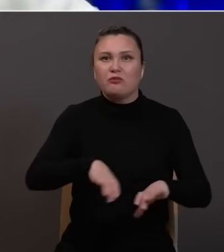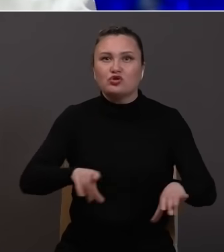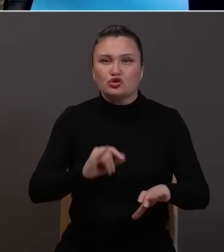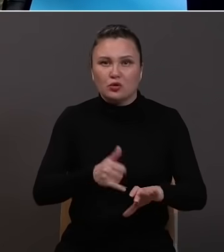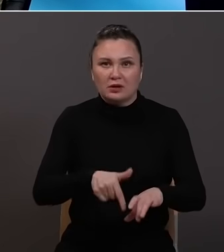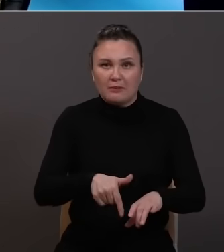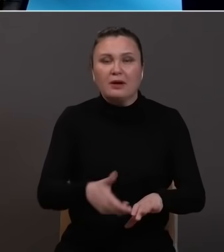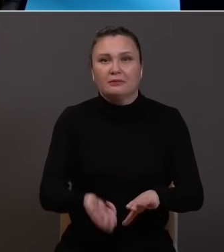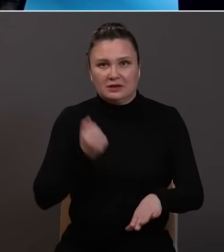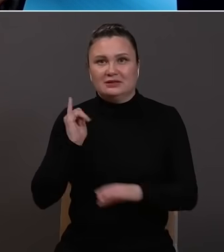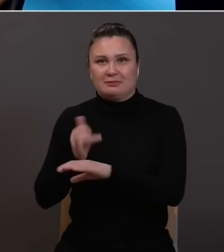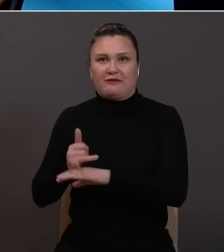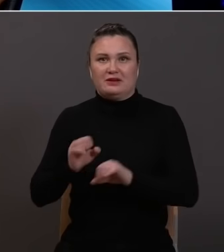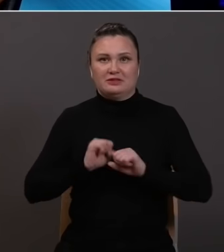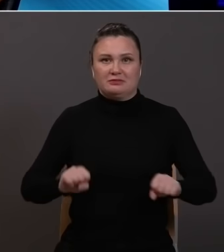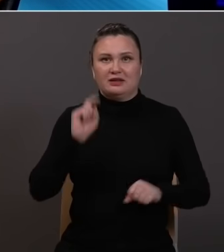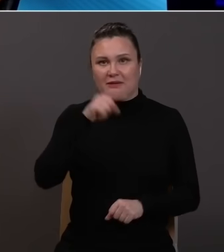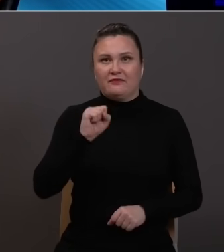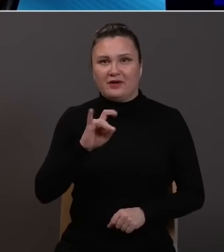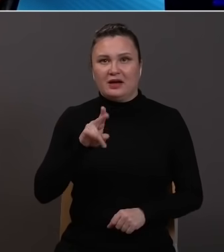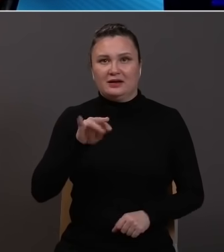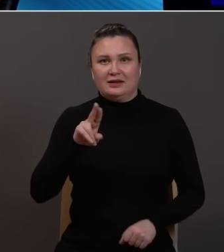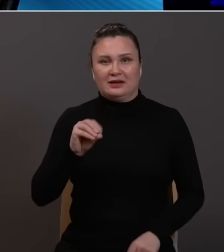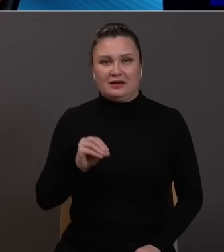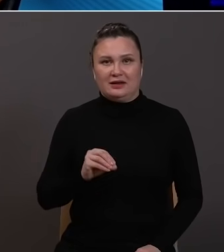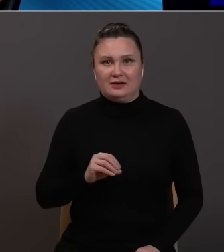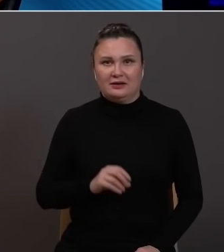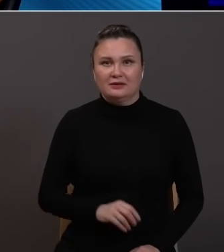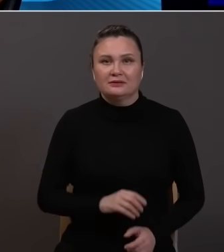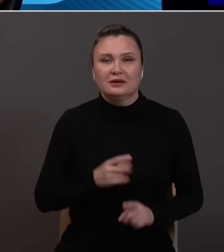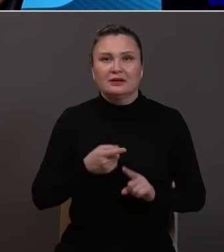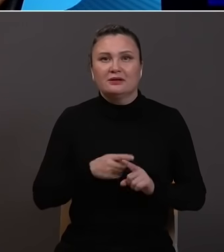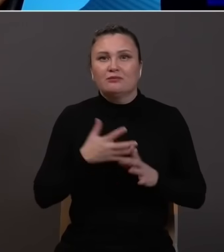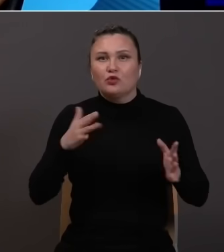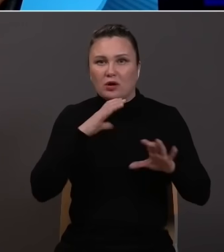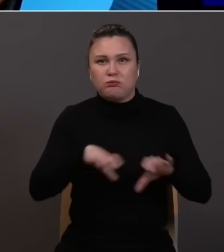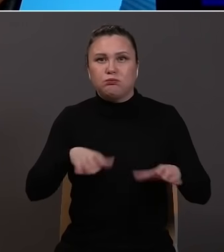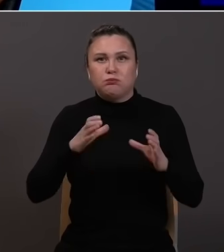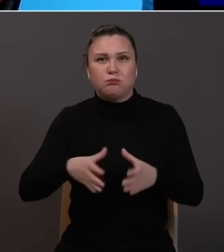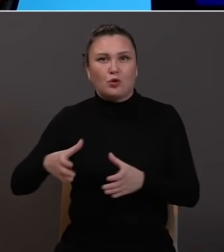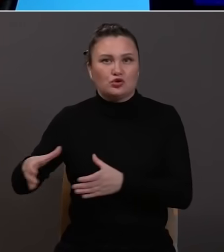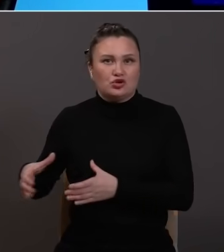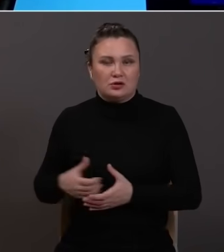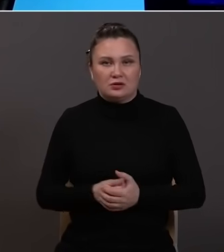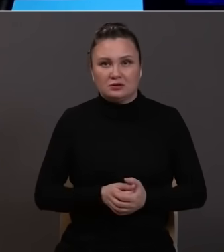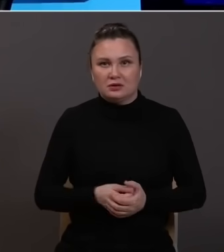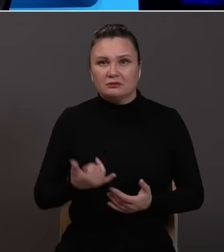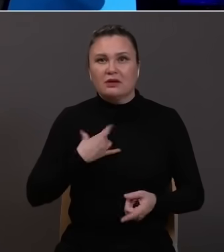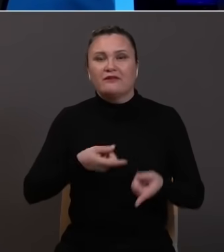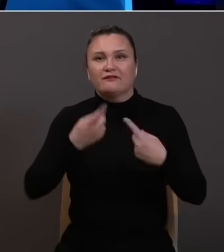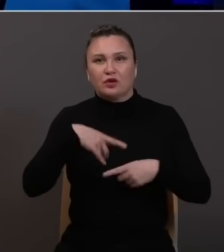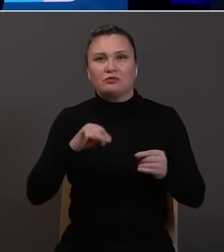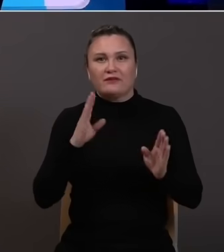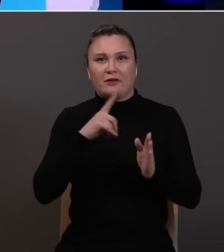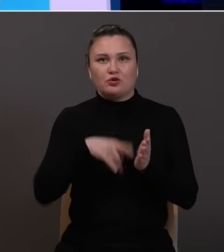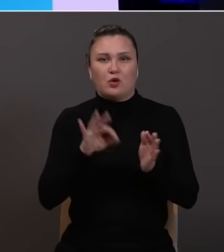мы заправляемся смело прямо в Арктике вот из этих... А из этого огромного количества бочек, да, которые... То есть там... это мы сейчас опять вернемся к разговору об